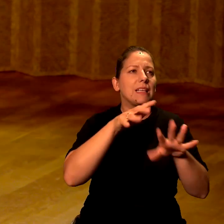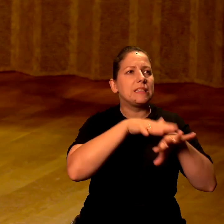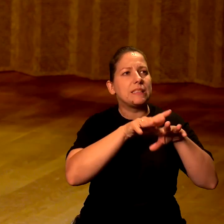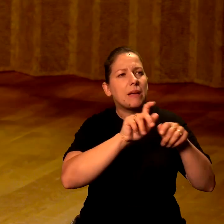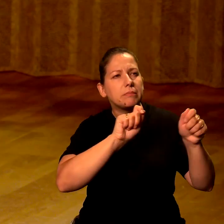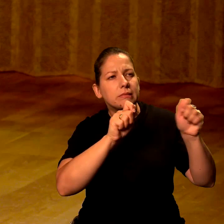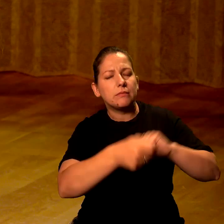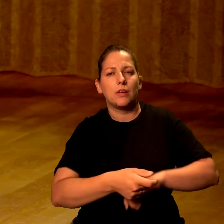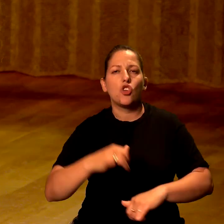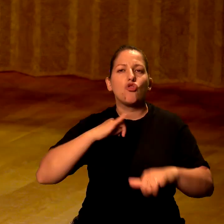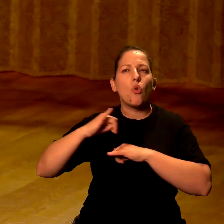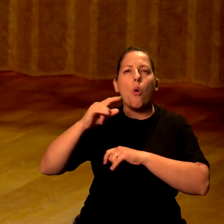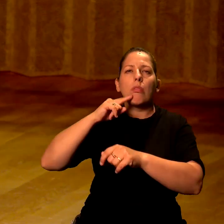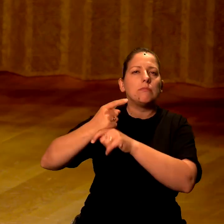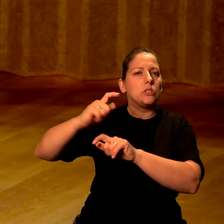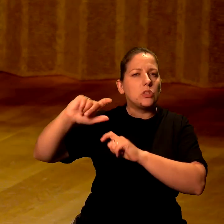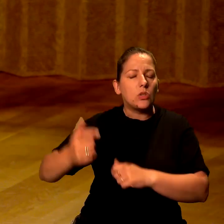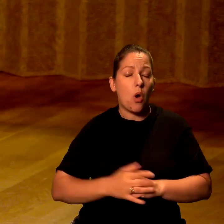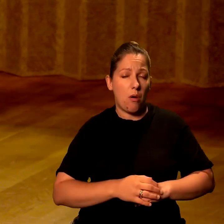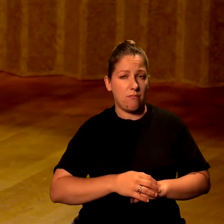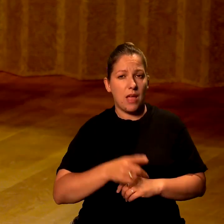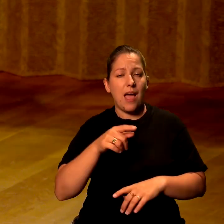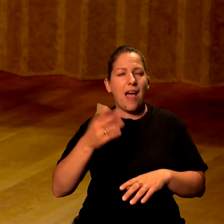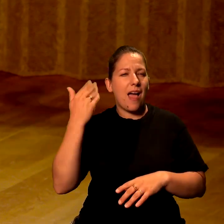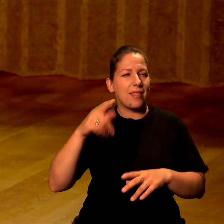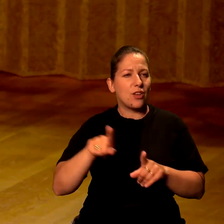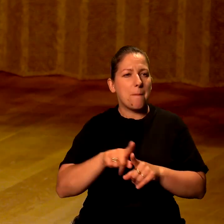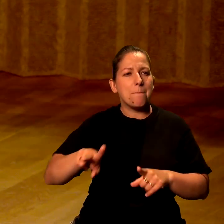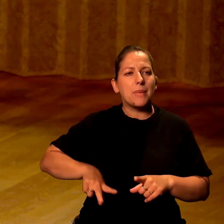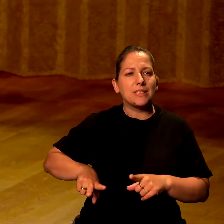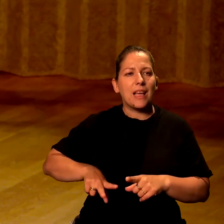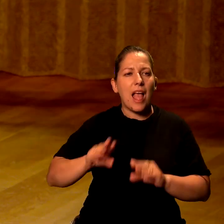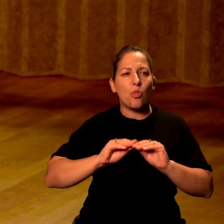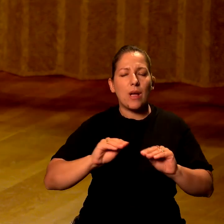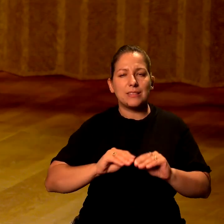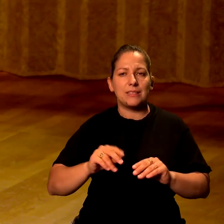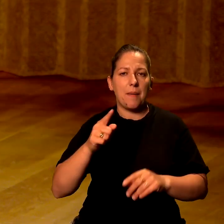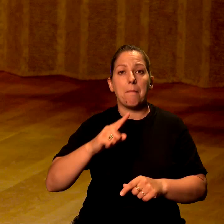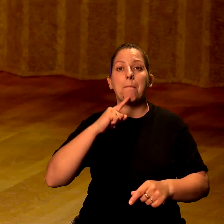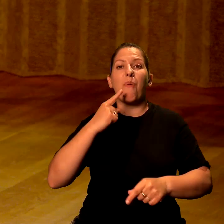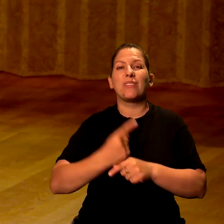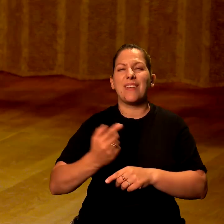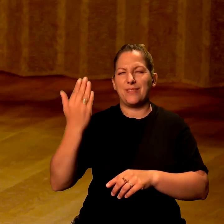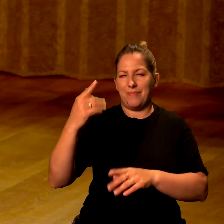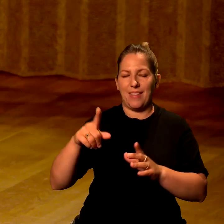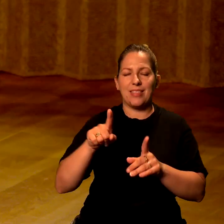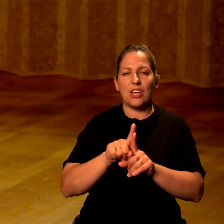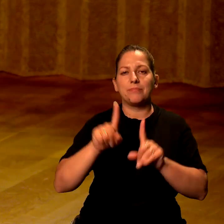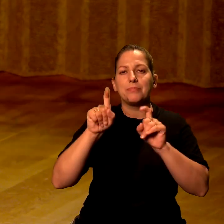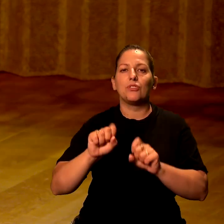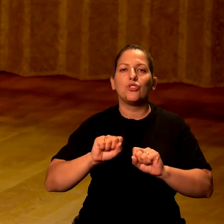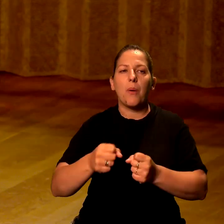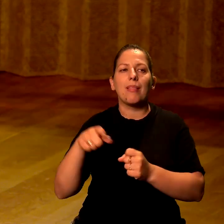to, co wymyśli rząd, czy ówczesny wówczas minister edukacji postanowi rozpocząć